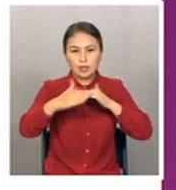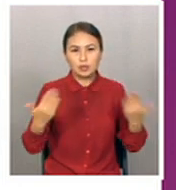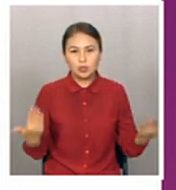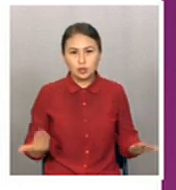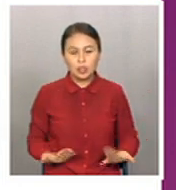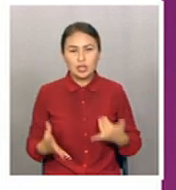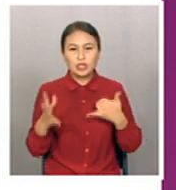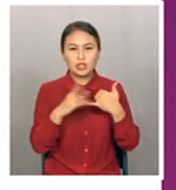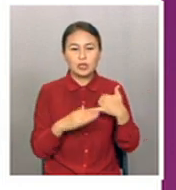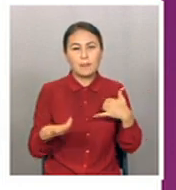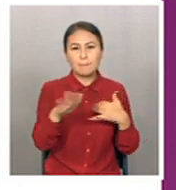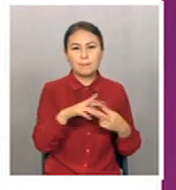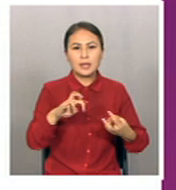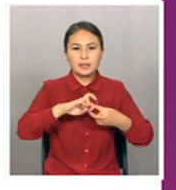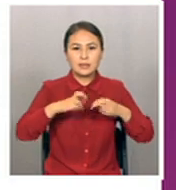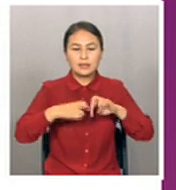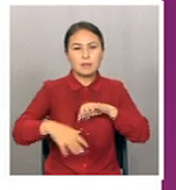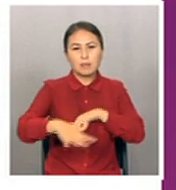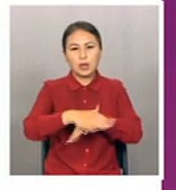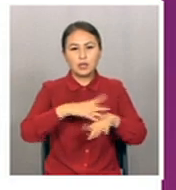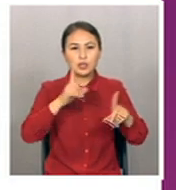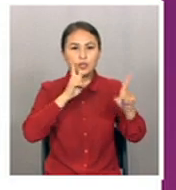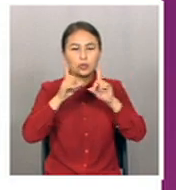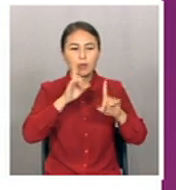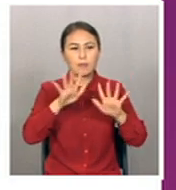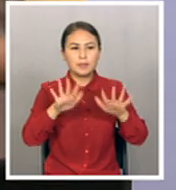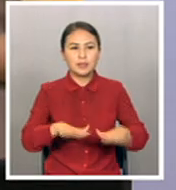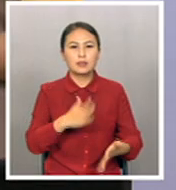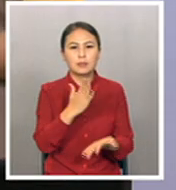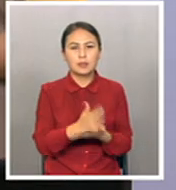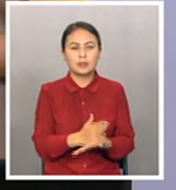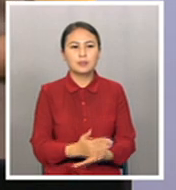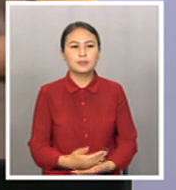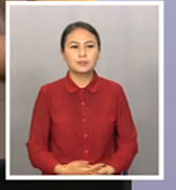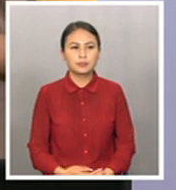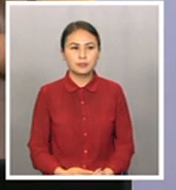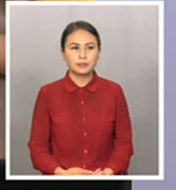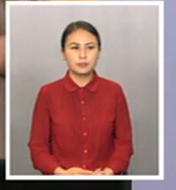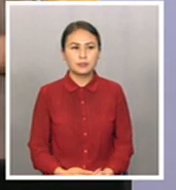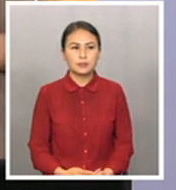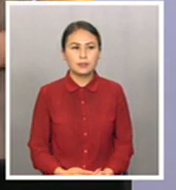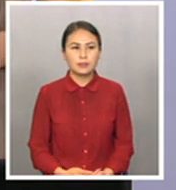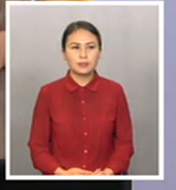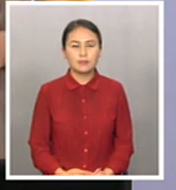мәселесін ойластырып, мәжіліс құруға қолайлы жер боп саналды.